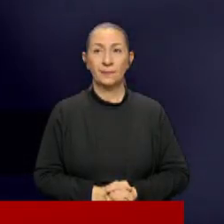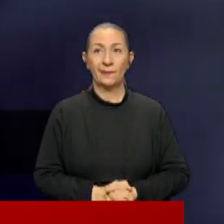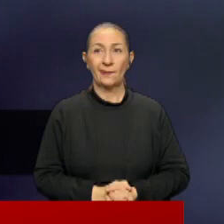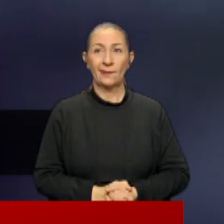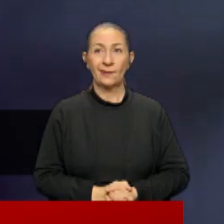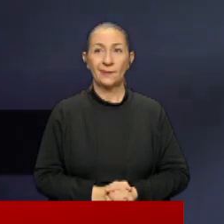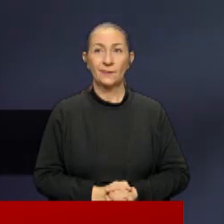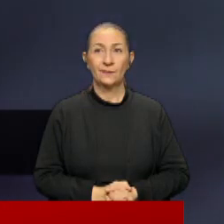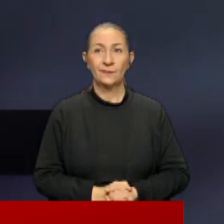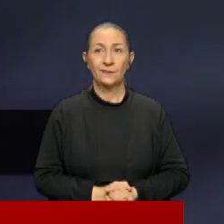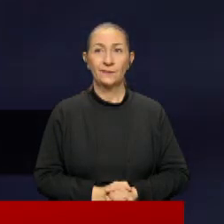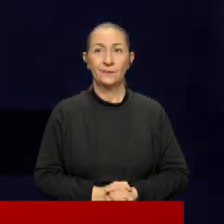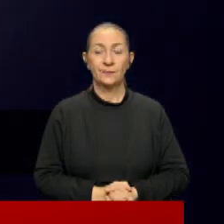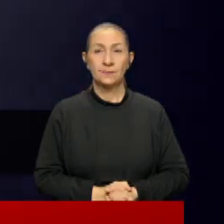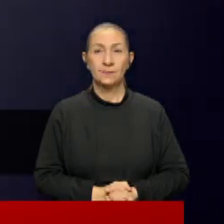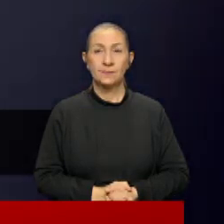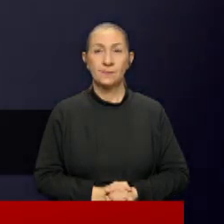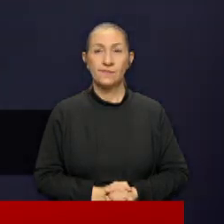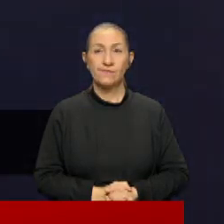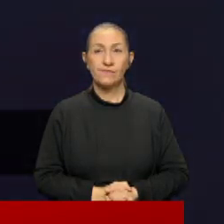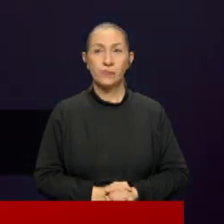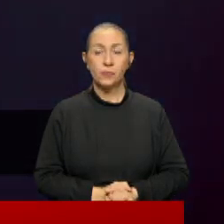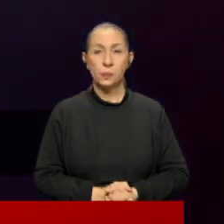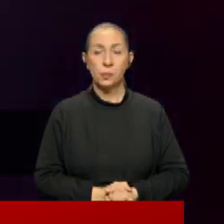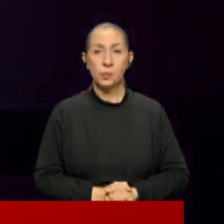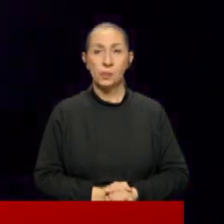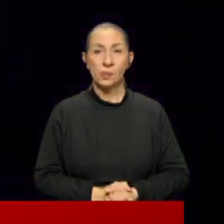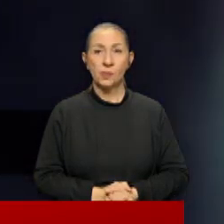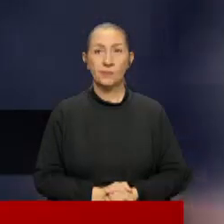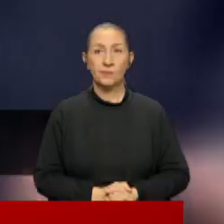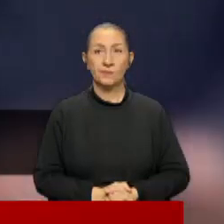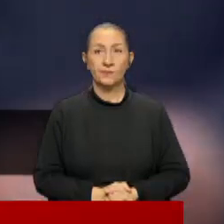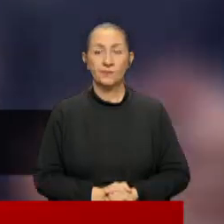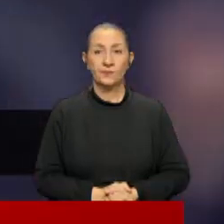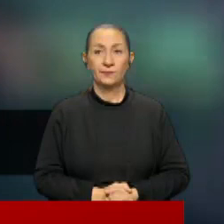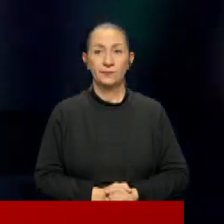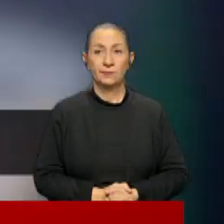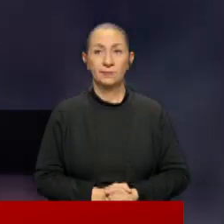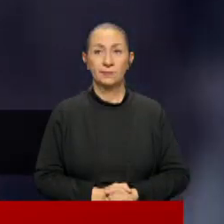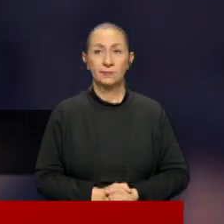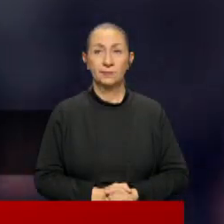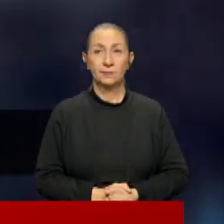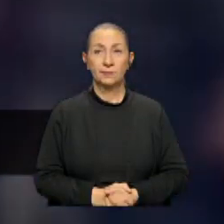Türkiye Cumhuriyeti'ne saygılı davran. Kalkın. Hadi kalk. Gazla müdahale.